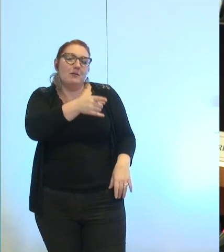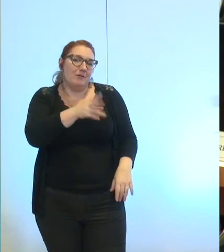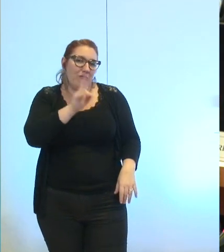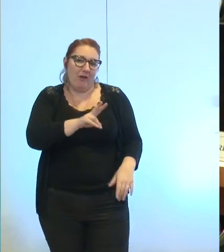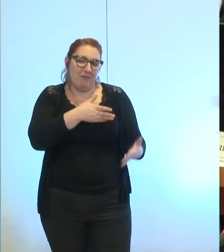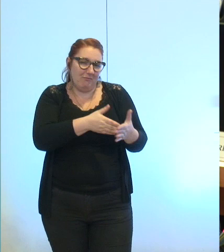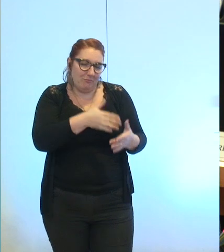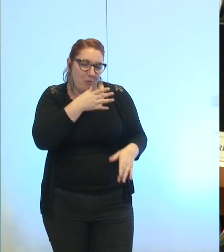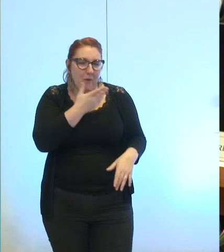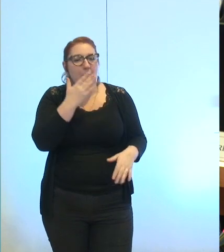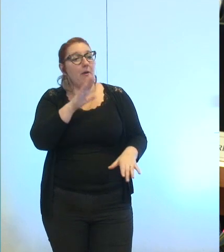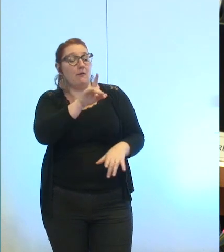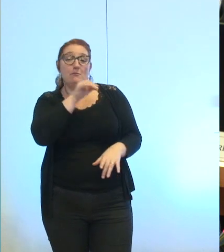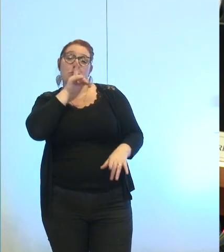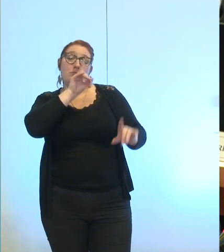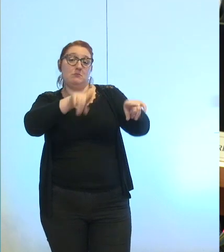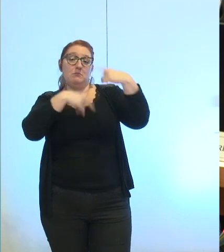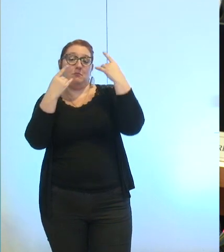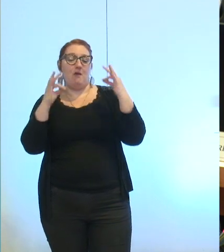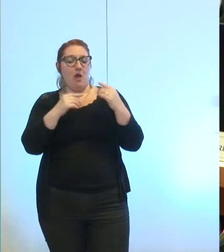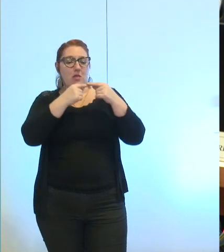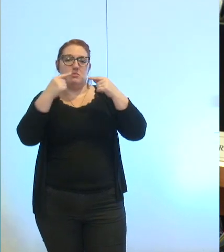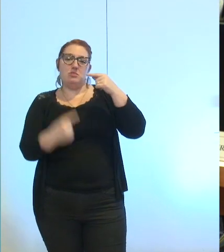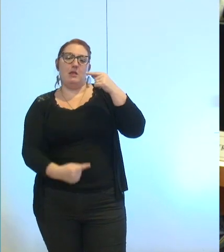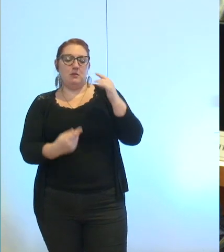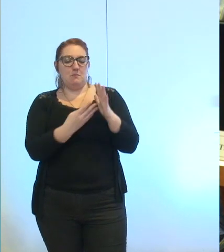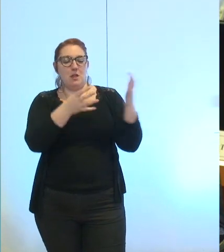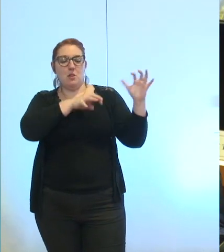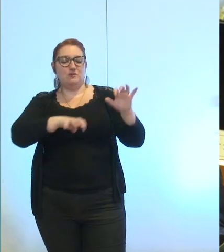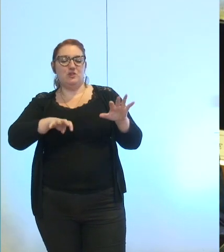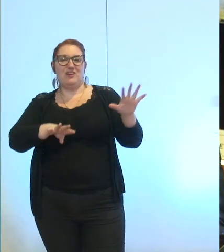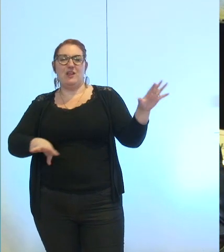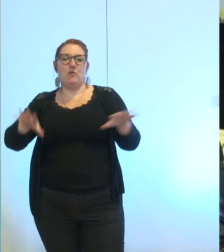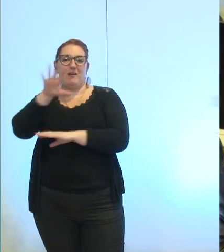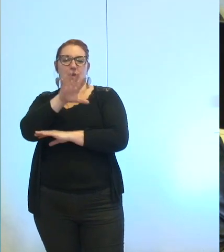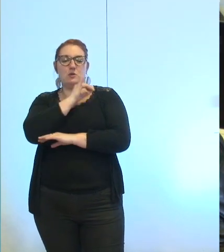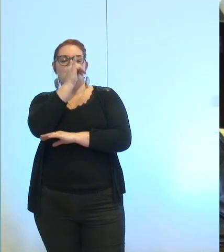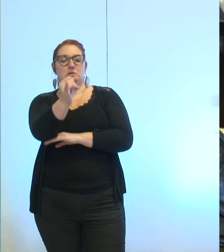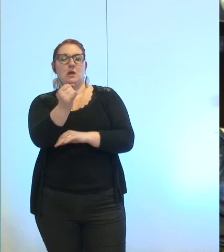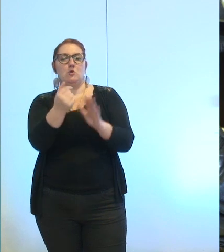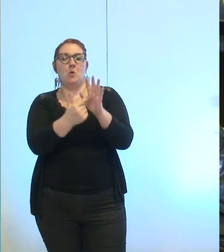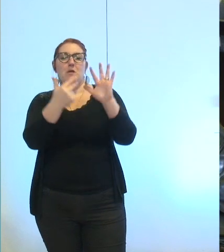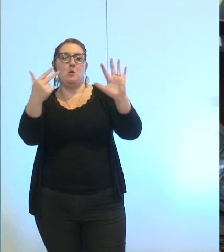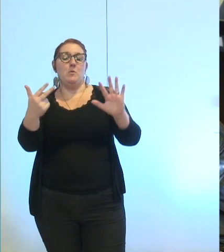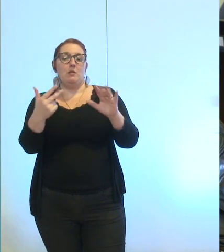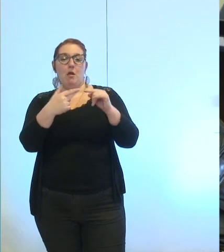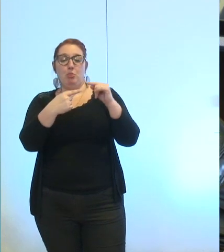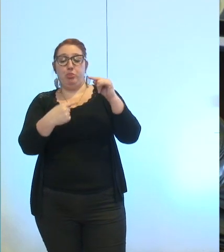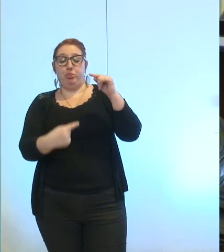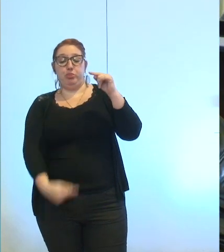de la dette entre 1995 et 2008 pendant que